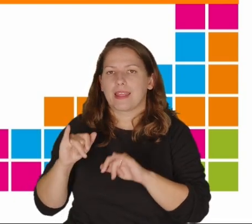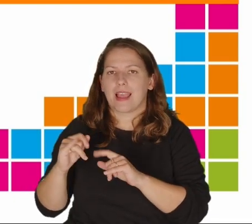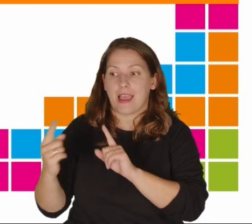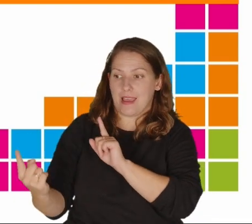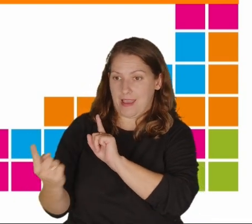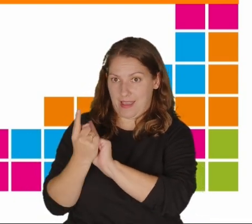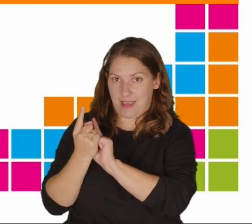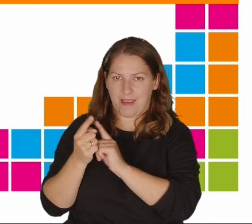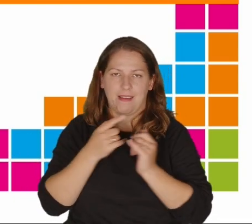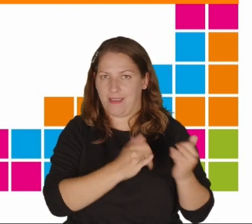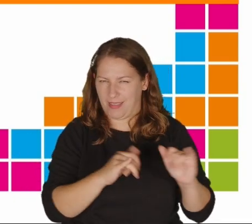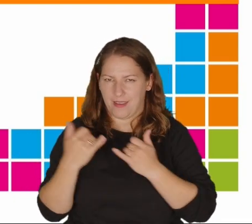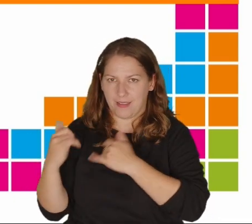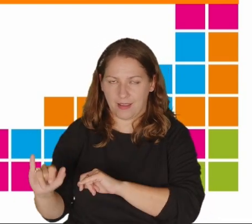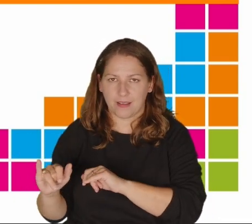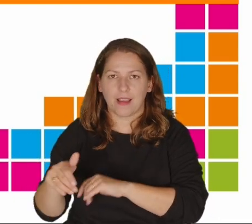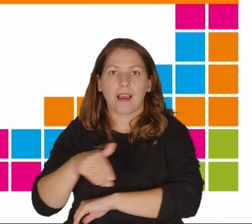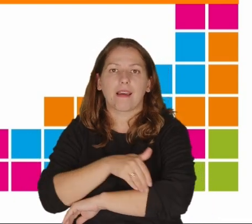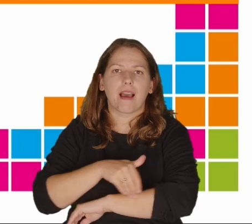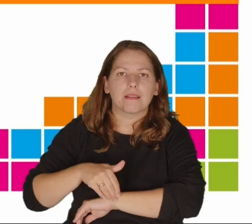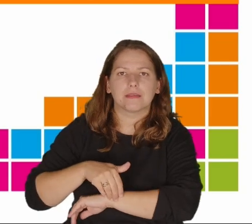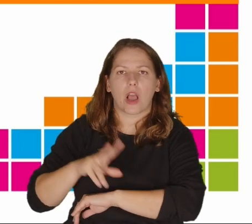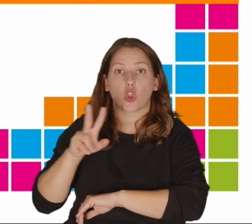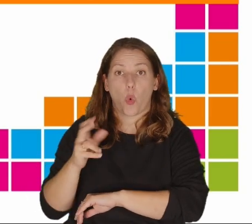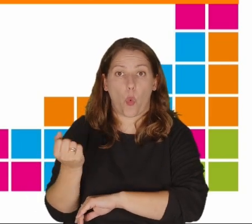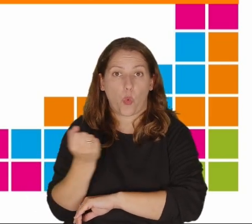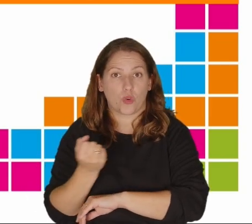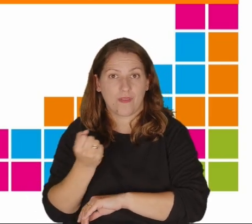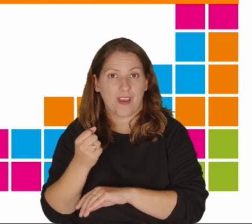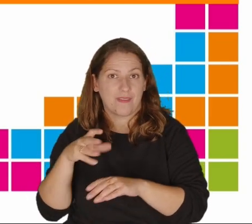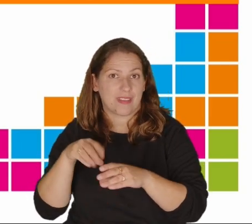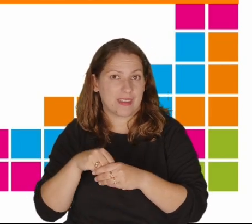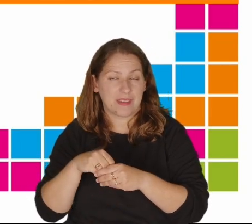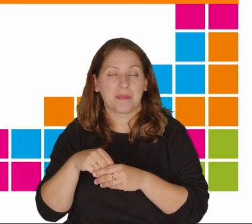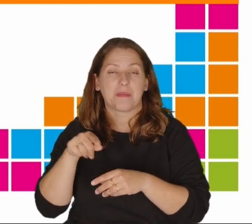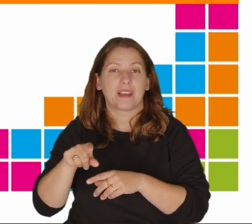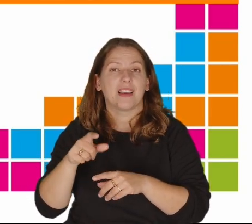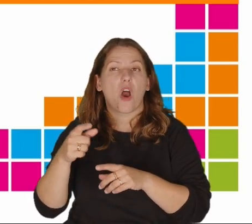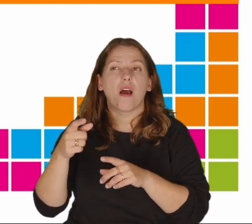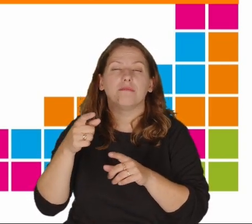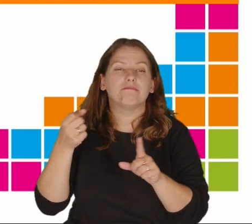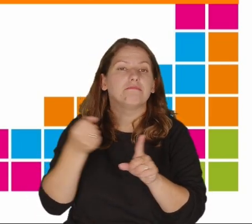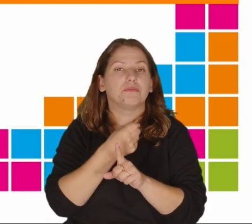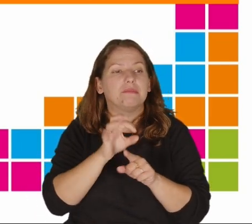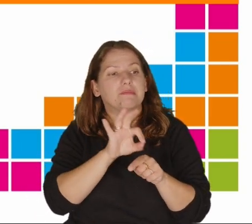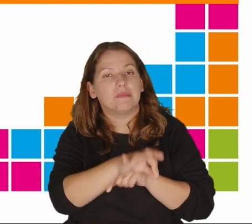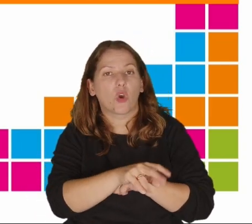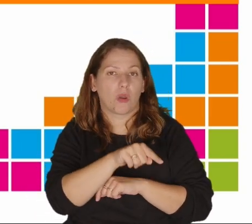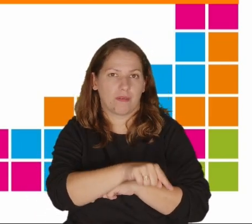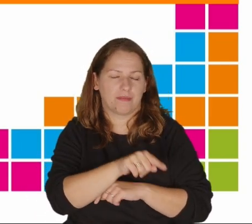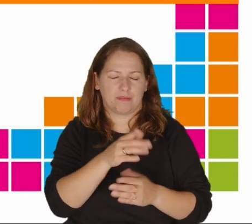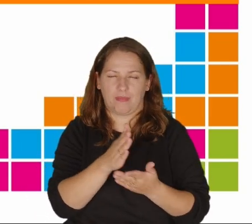w twarz, tutaj ta granica pomiędzy tym, kto stosuje cyberprzemoc i tym, kto jest ofiarą cyberprzemocy, jest